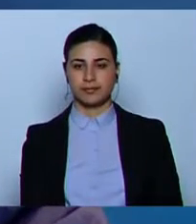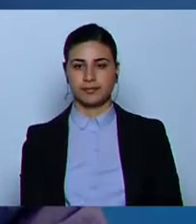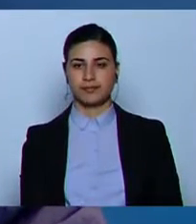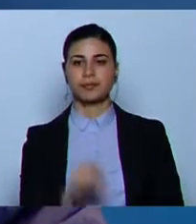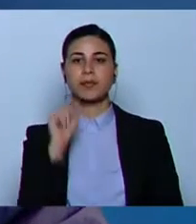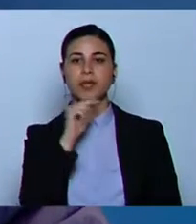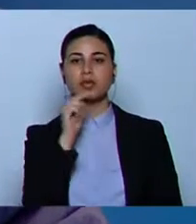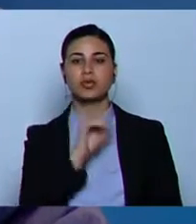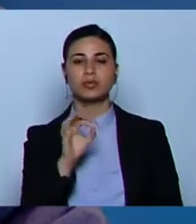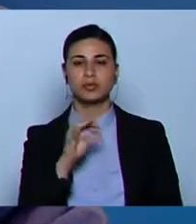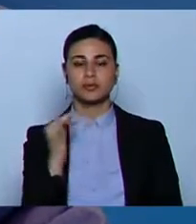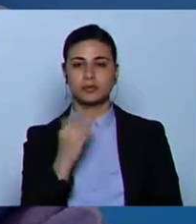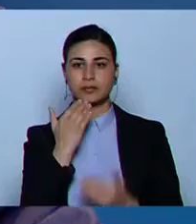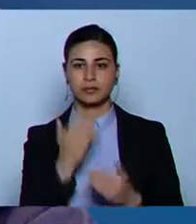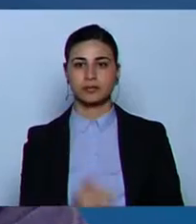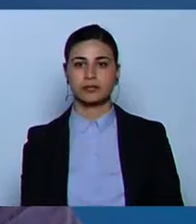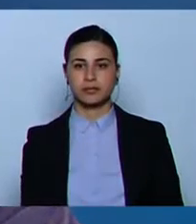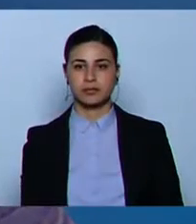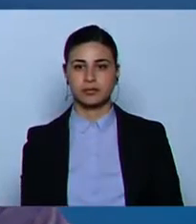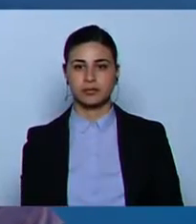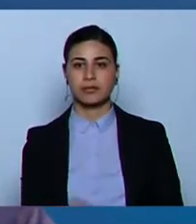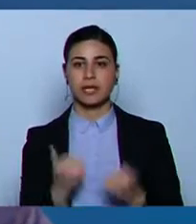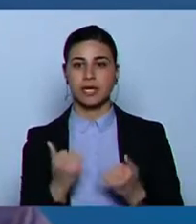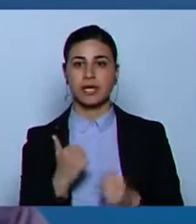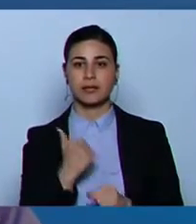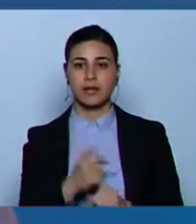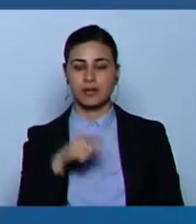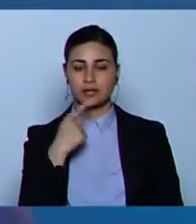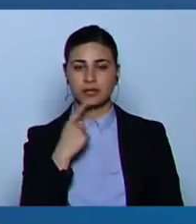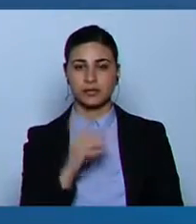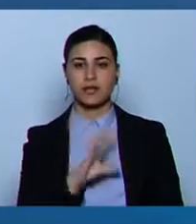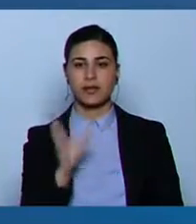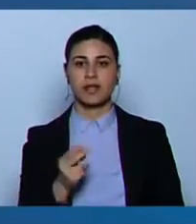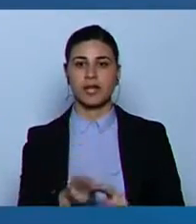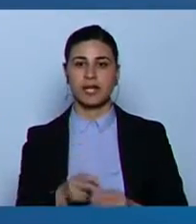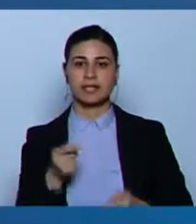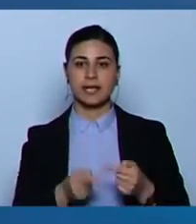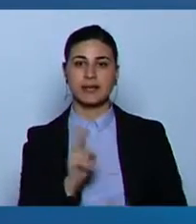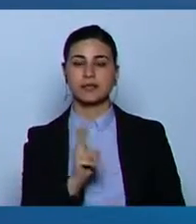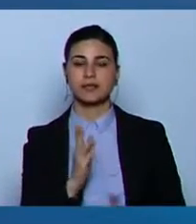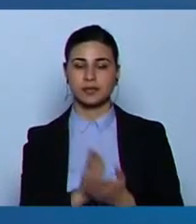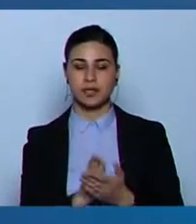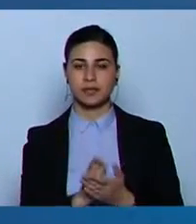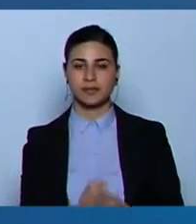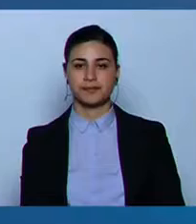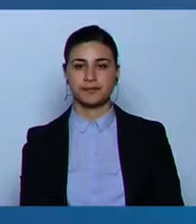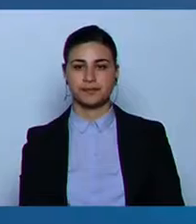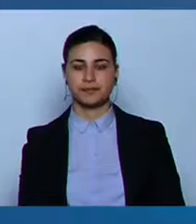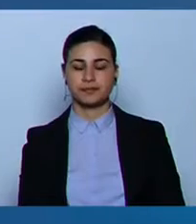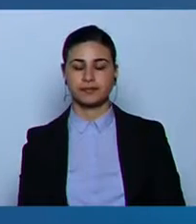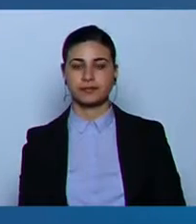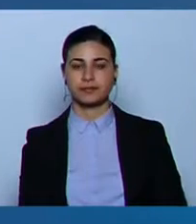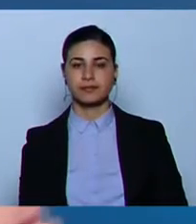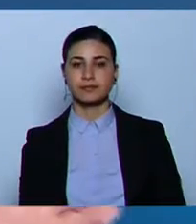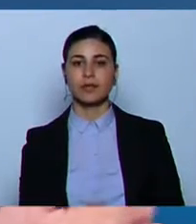მოდით ეკონომიკური ასპექტი კი ბატონო გიორგი ეხლა მთავარს ვიტყვი ყველა ეს კამათი ვინც მართავს